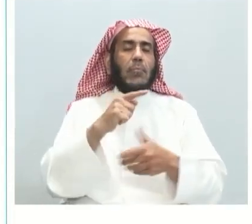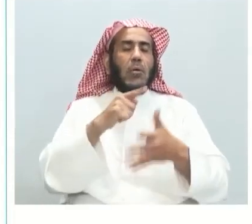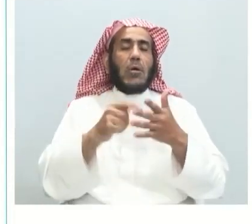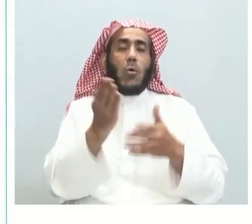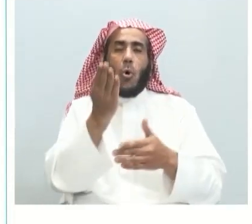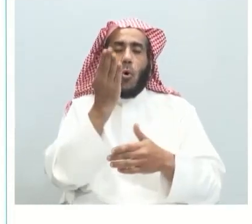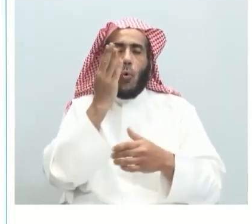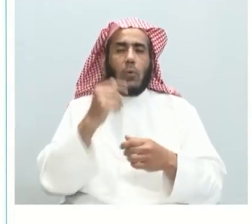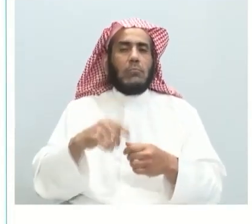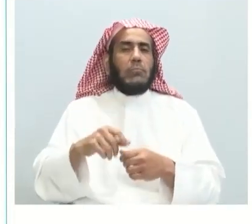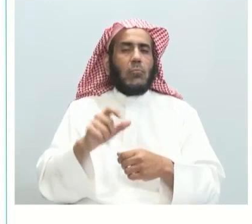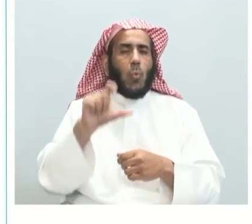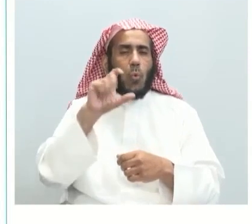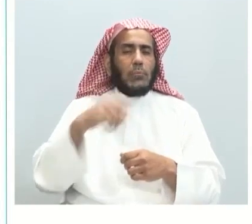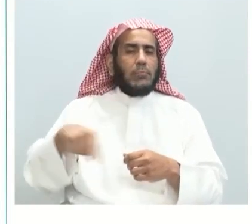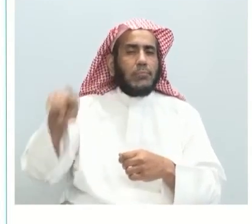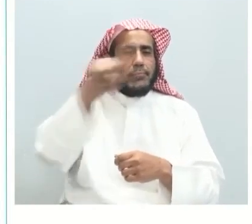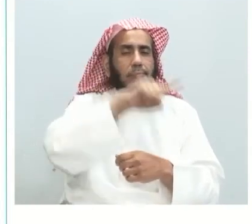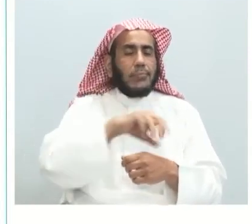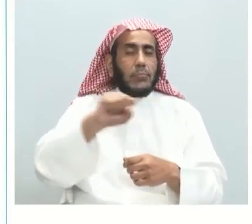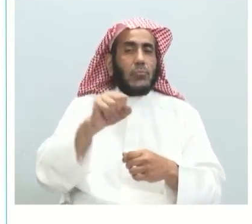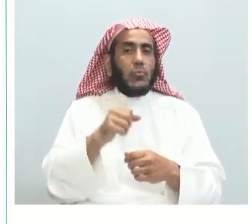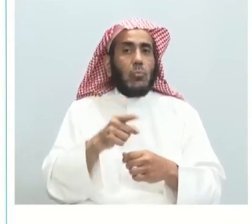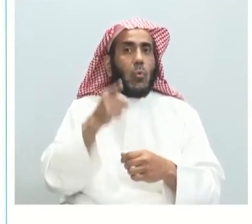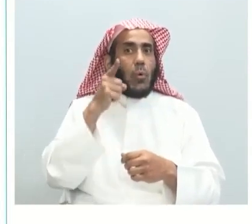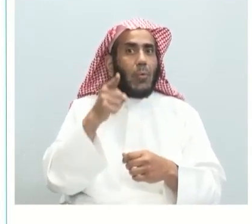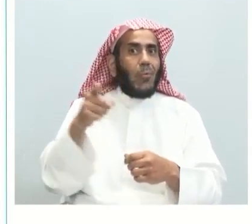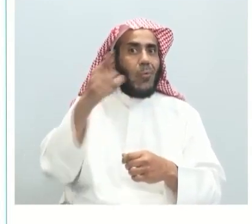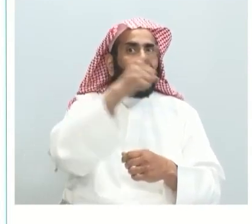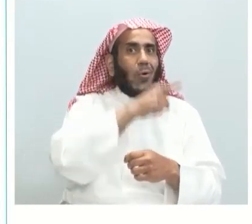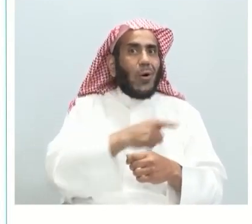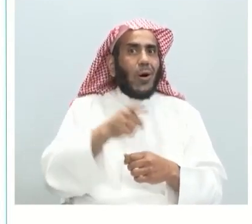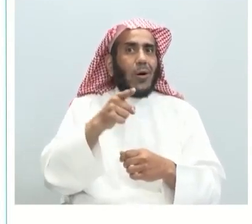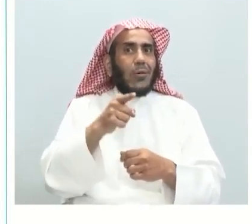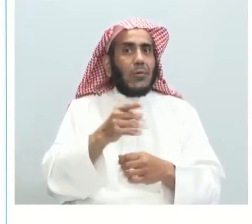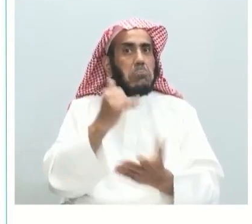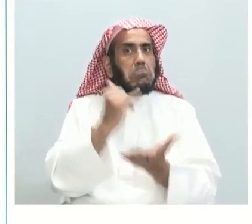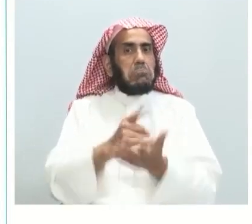فاسقيناكموه وما انتم له